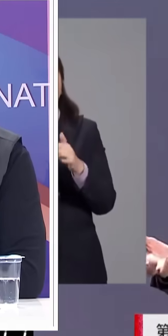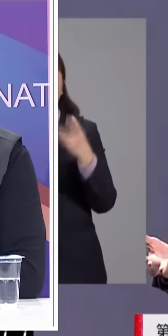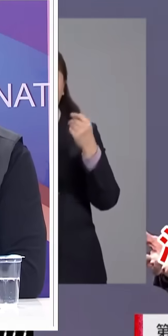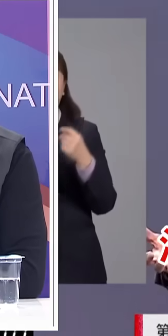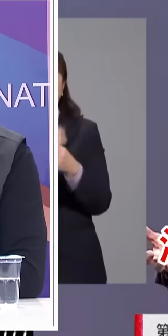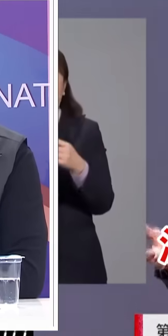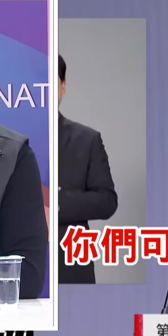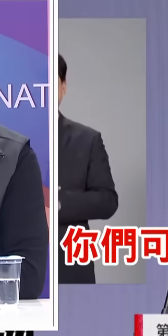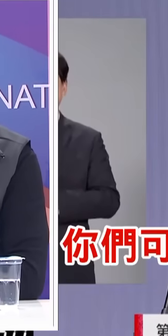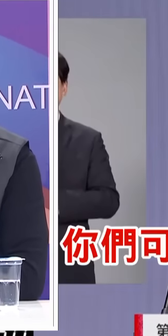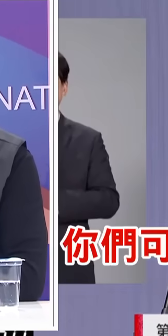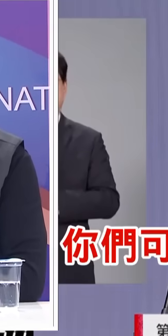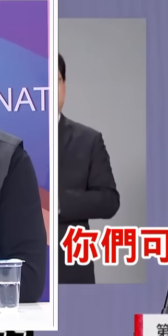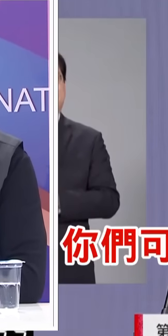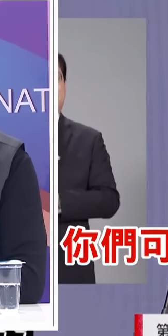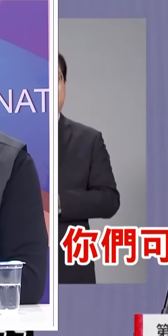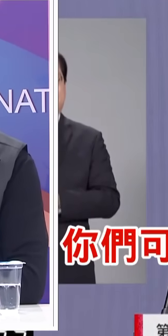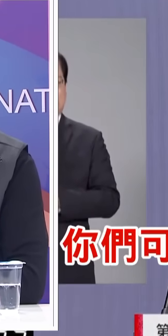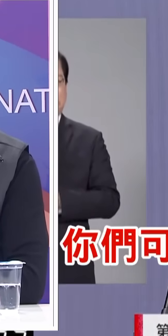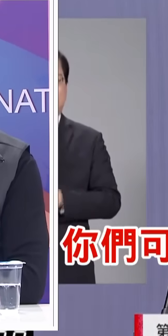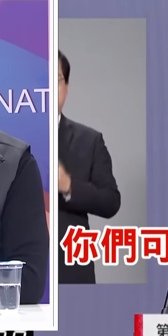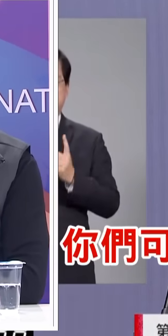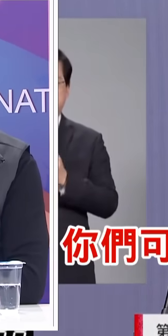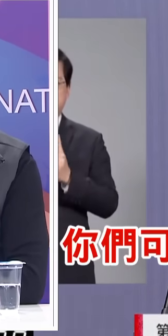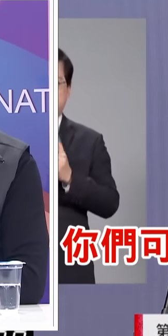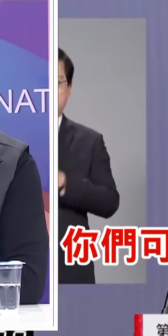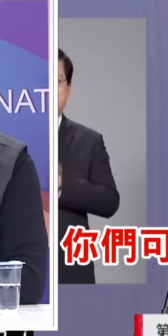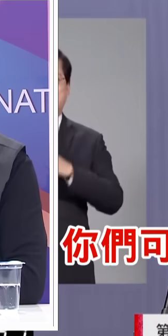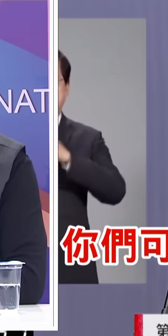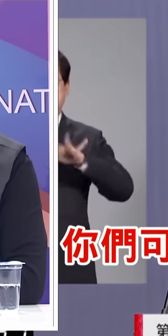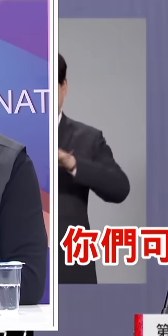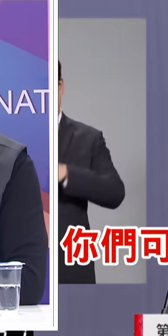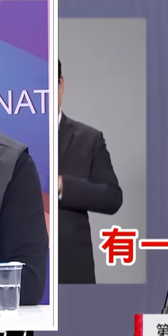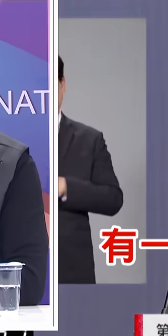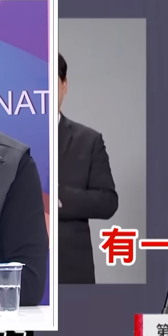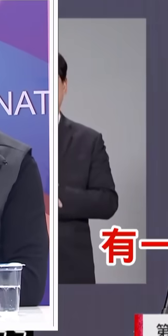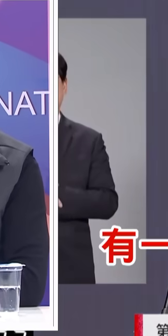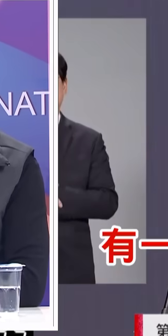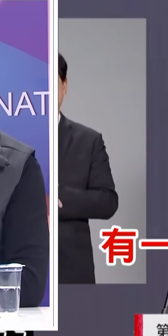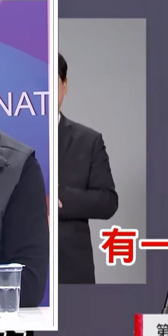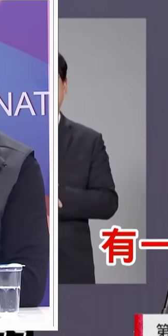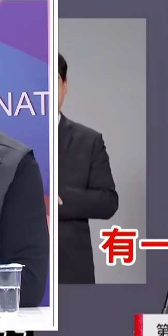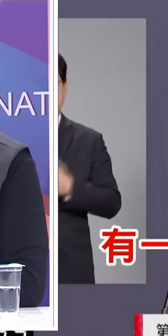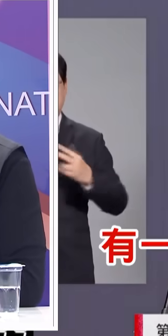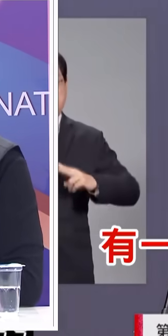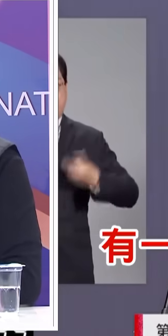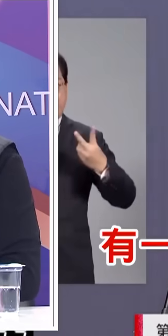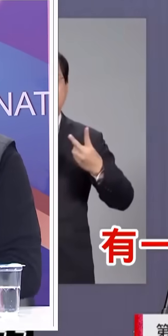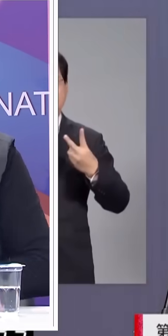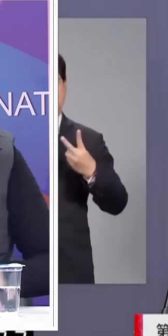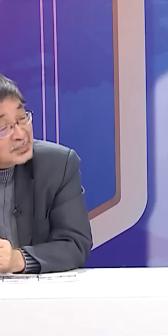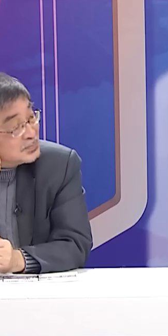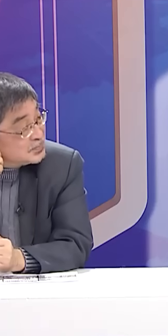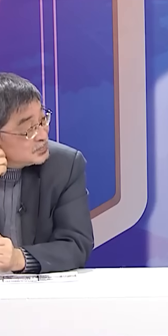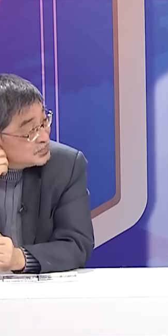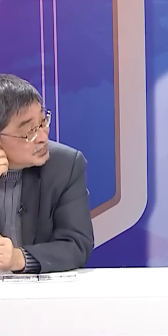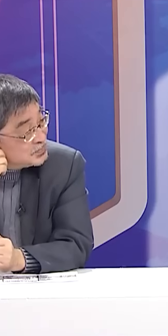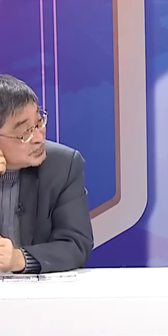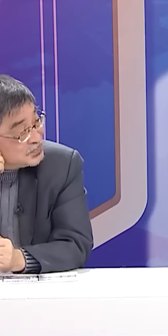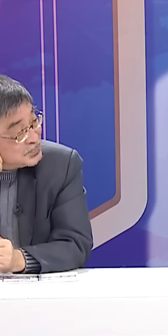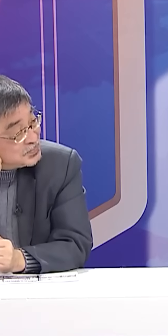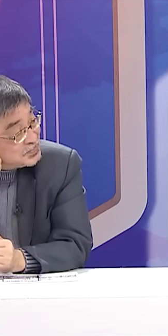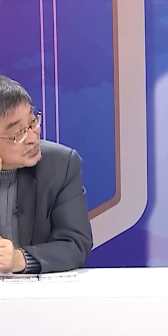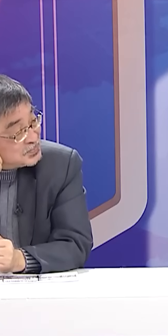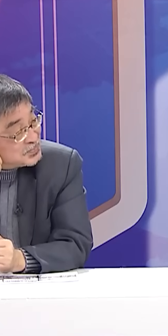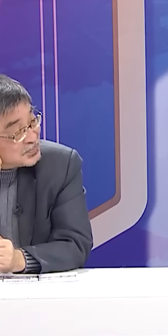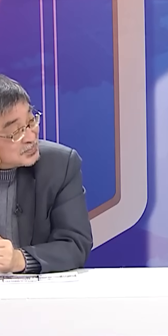卑。你在2016年赢的时候，东厂张天钦，台大没校长；2018年败的时候，台大校长终于一年多